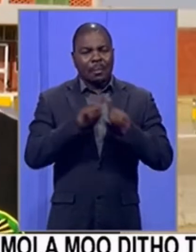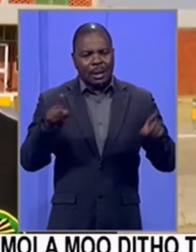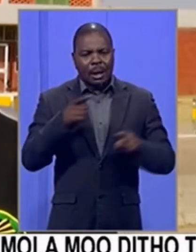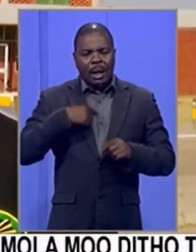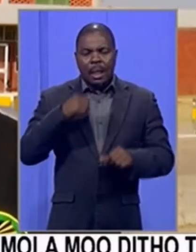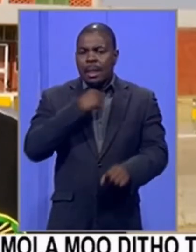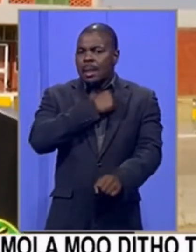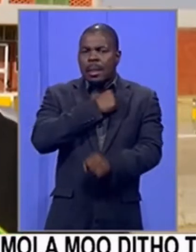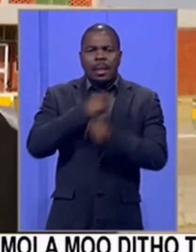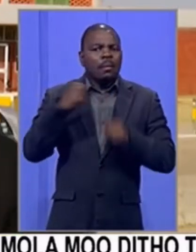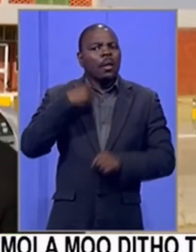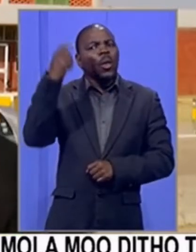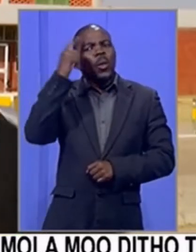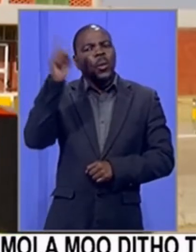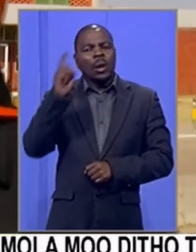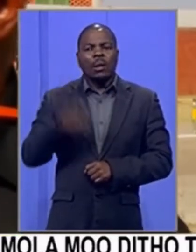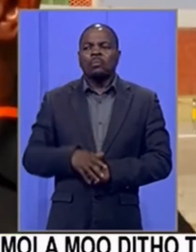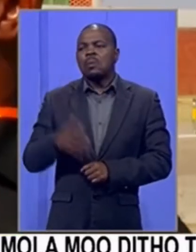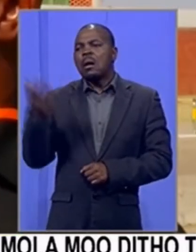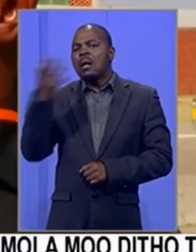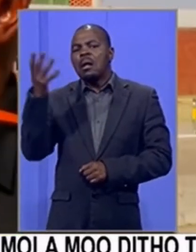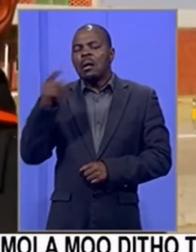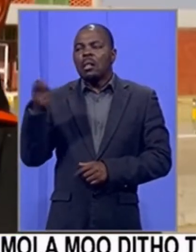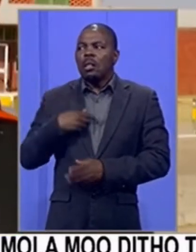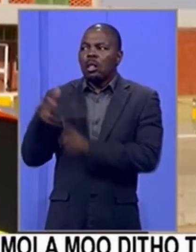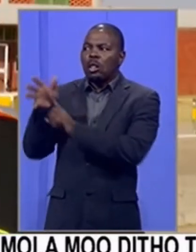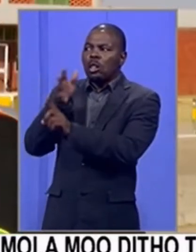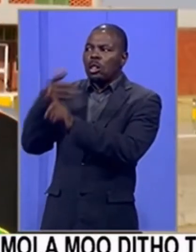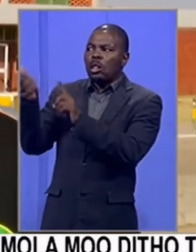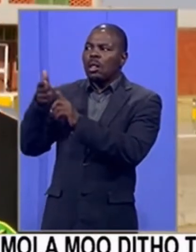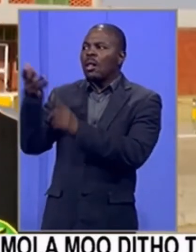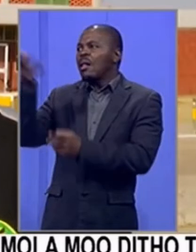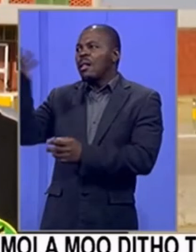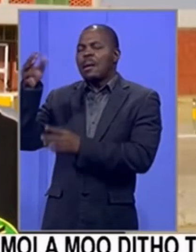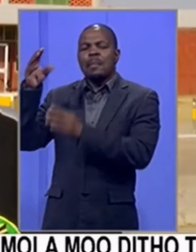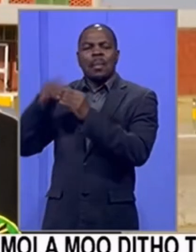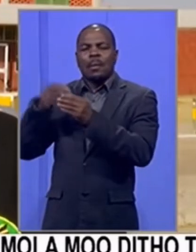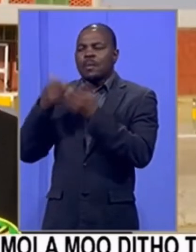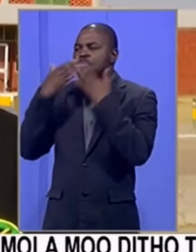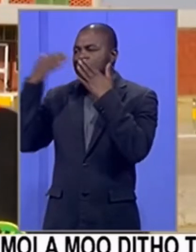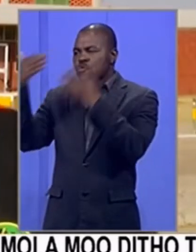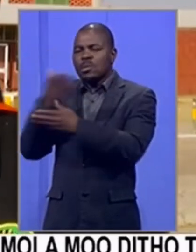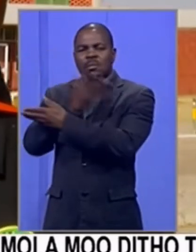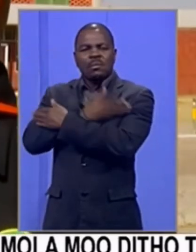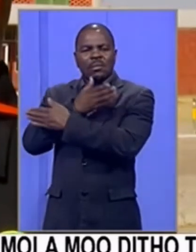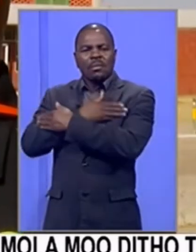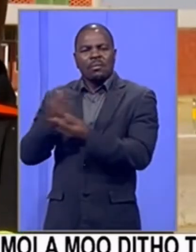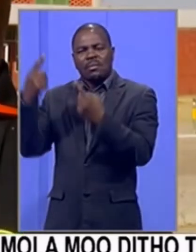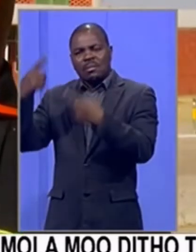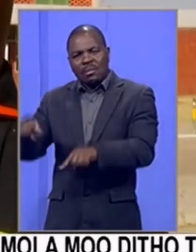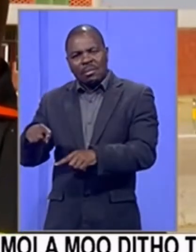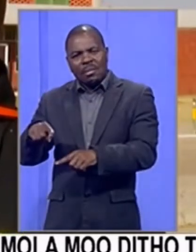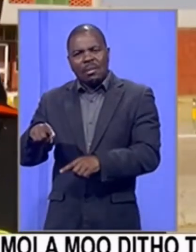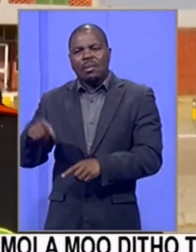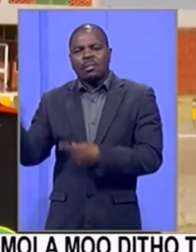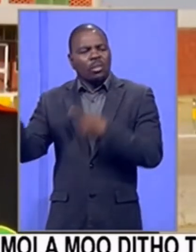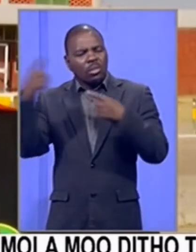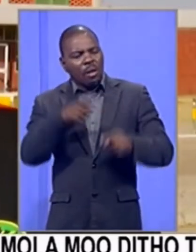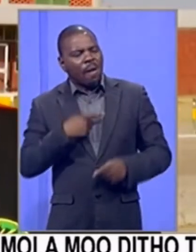ka ra expect gore batho ba tla tšea batho ba iseng malolo ka PAC ba apesha dikipa tša PAC gore ba tlo